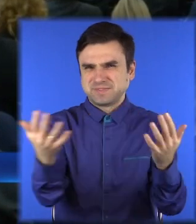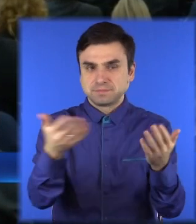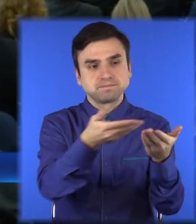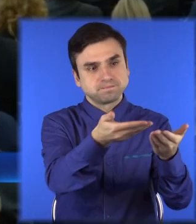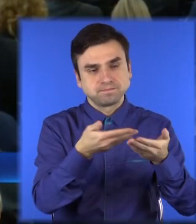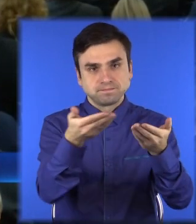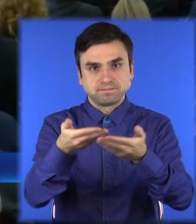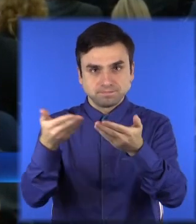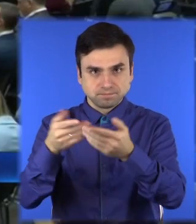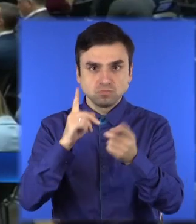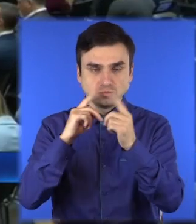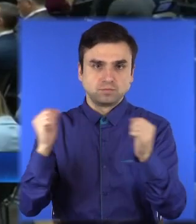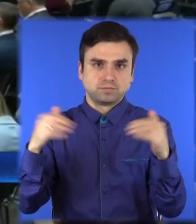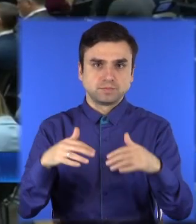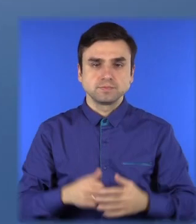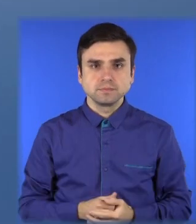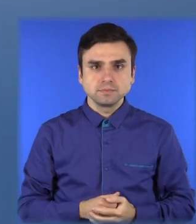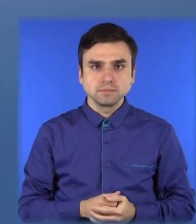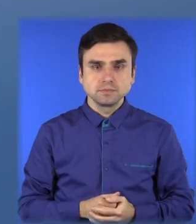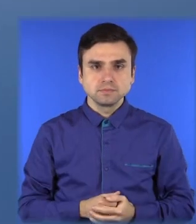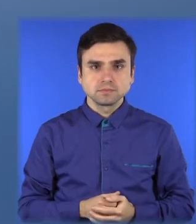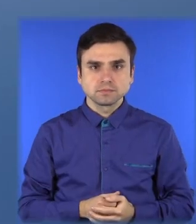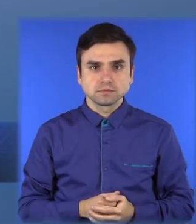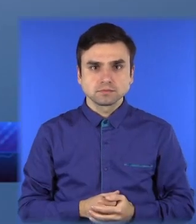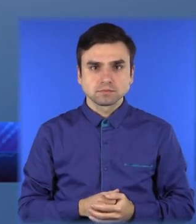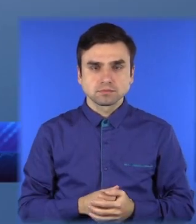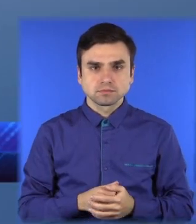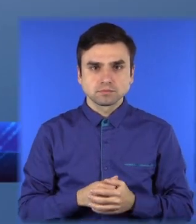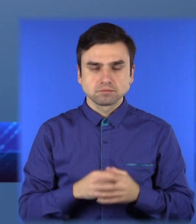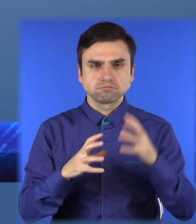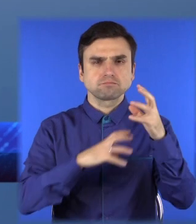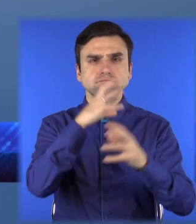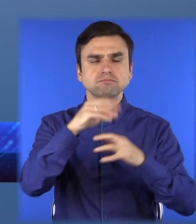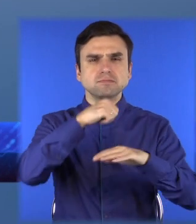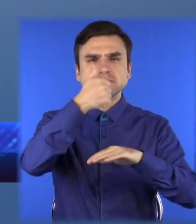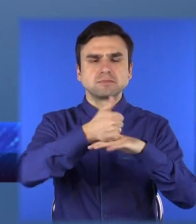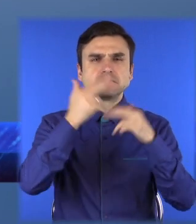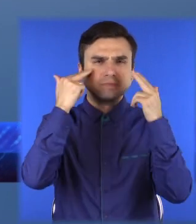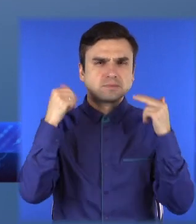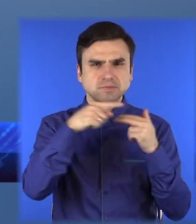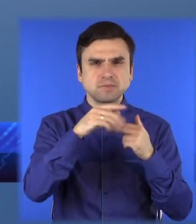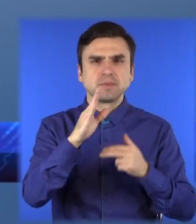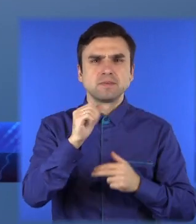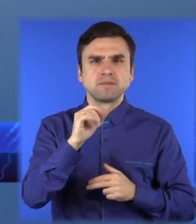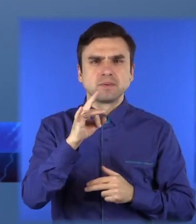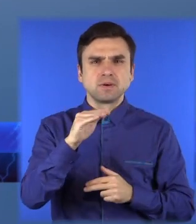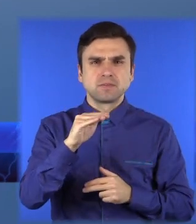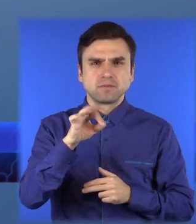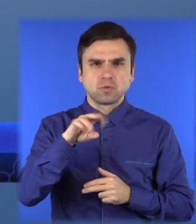УПЦ Московського патріархату. Патріарх Вселенський Варфоломій зробив все, що